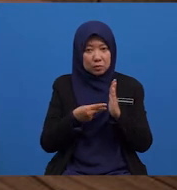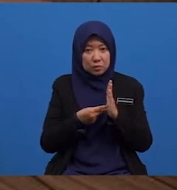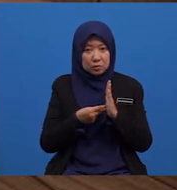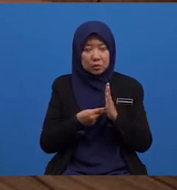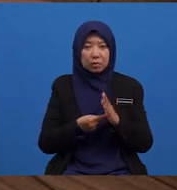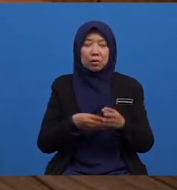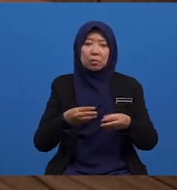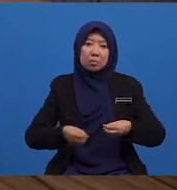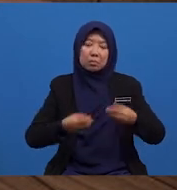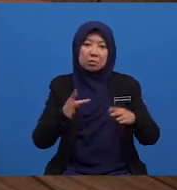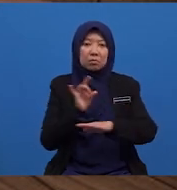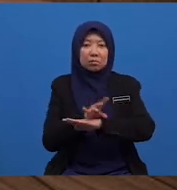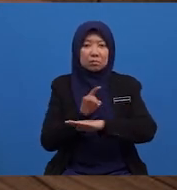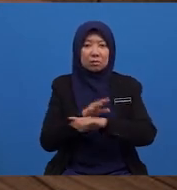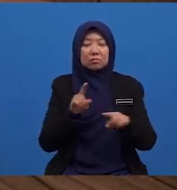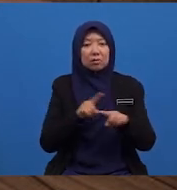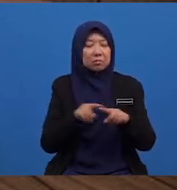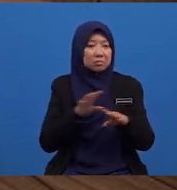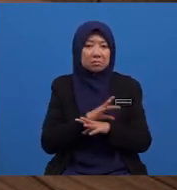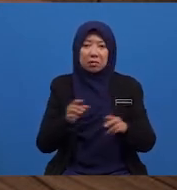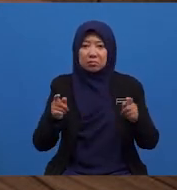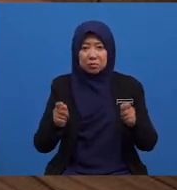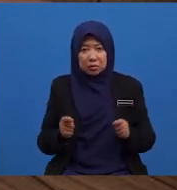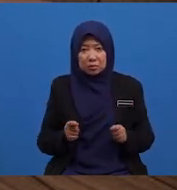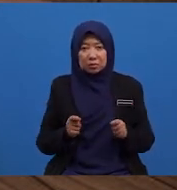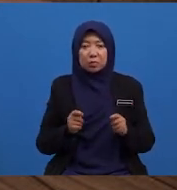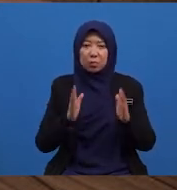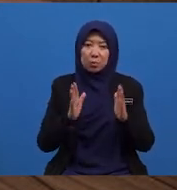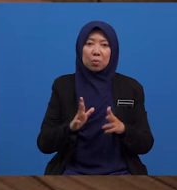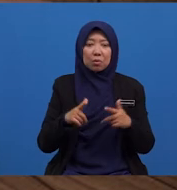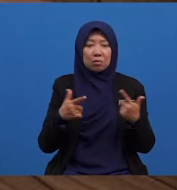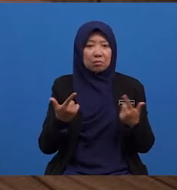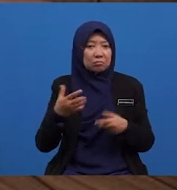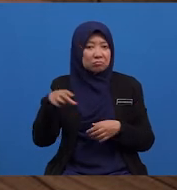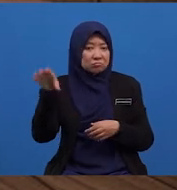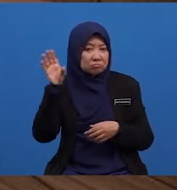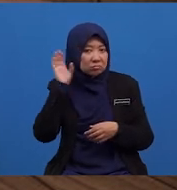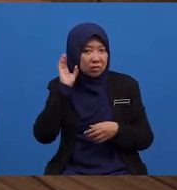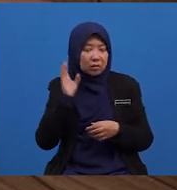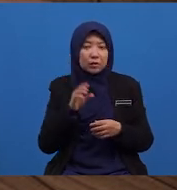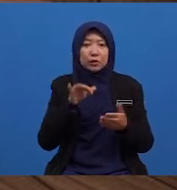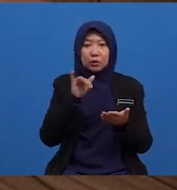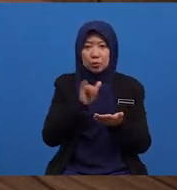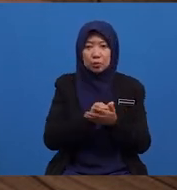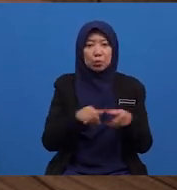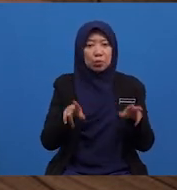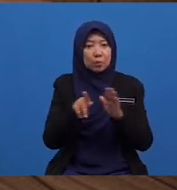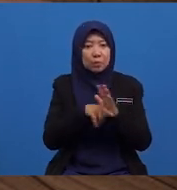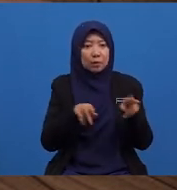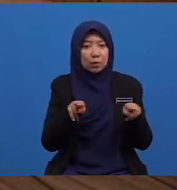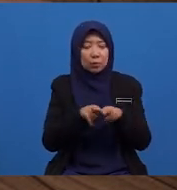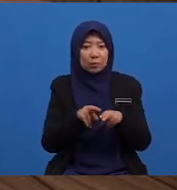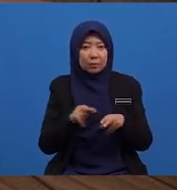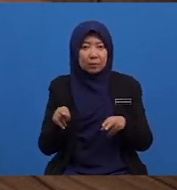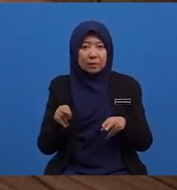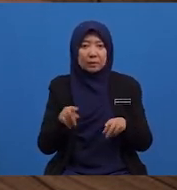memberikan nasihat tetapi tidak diterima oleh orang yang mendengarnya. Itu perumpamaan, tetapi di dunia